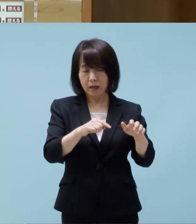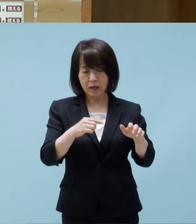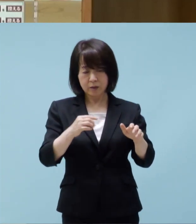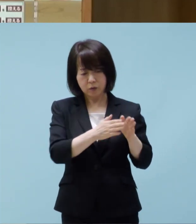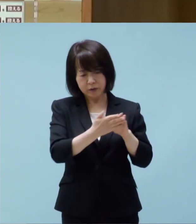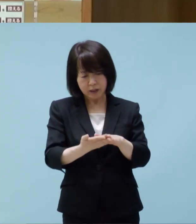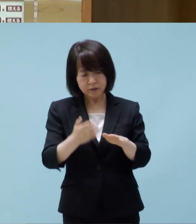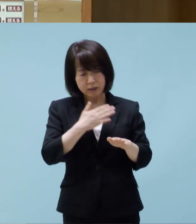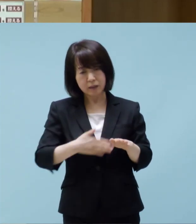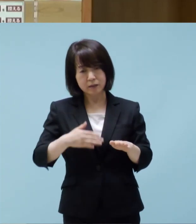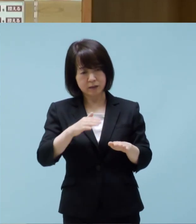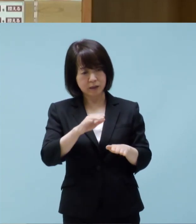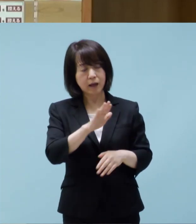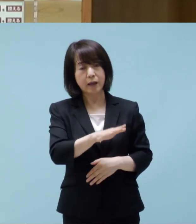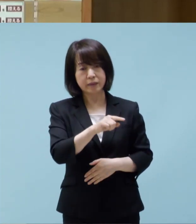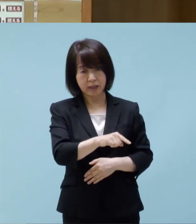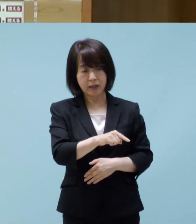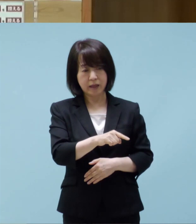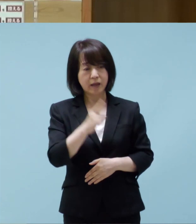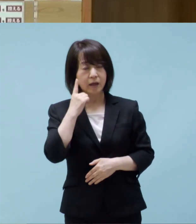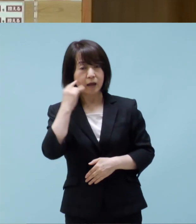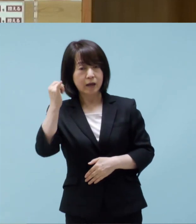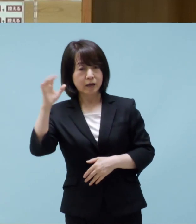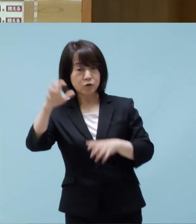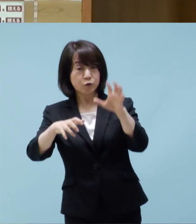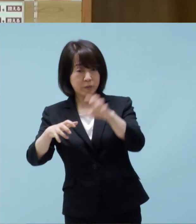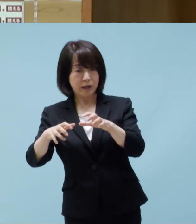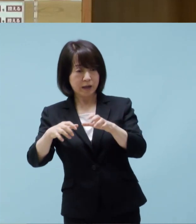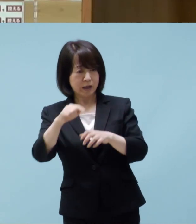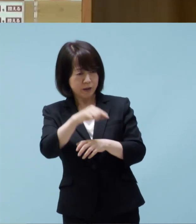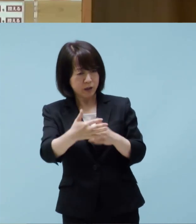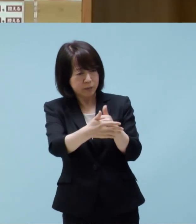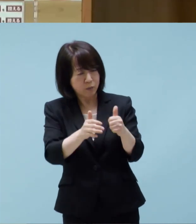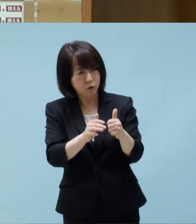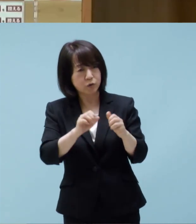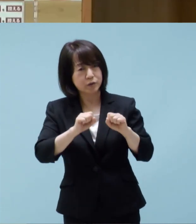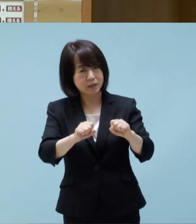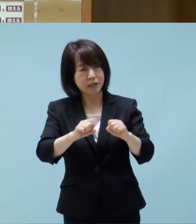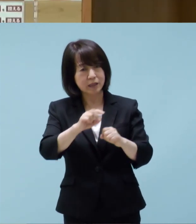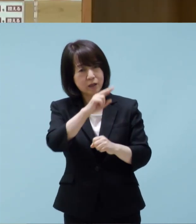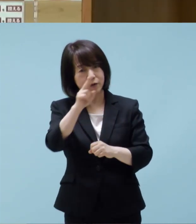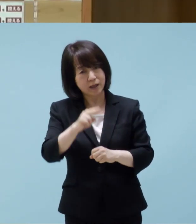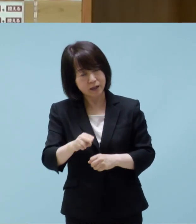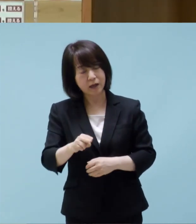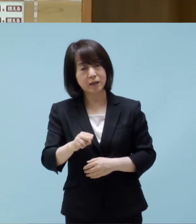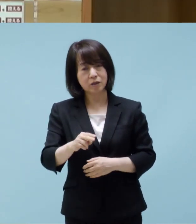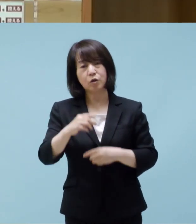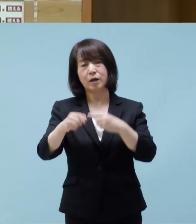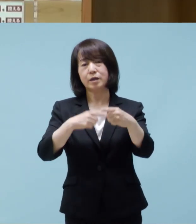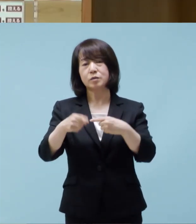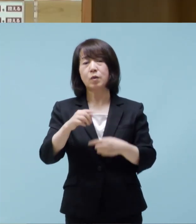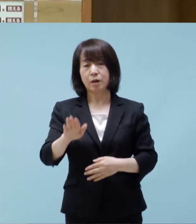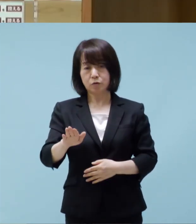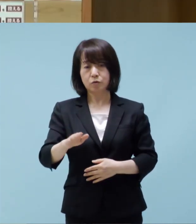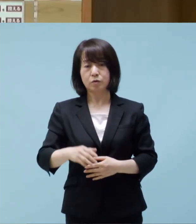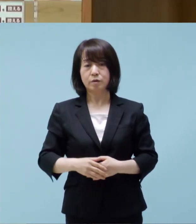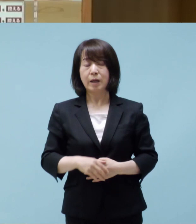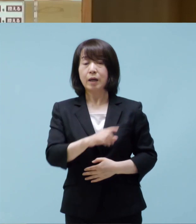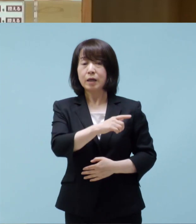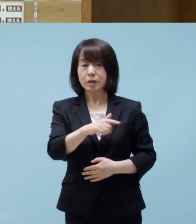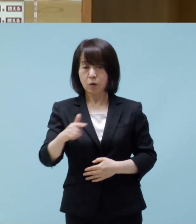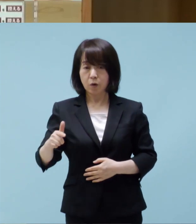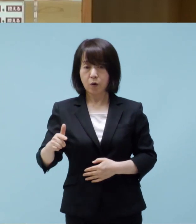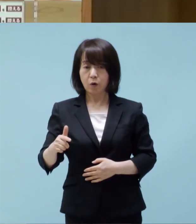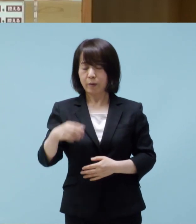かというお話などもありましたけども、そういったそれぞれについてですね、この検証を行ってます。そこで